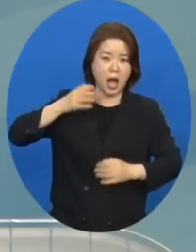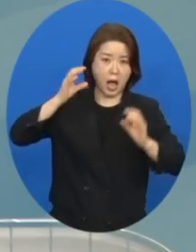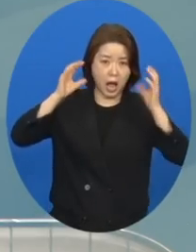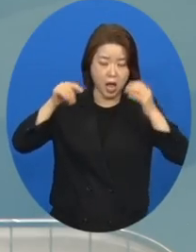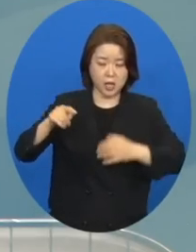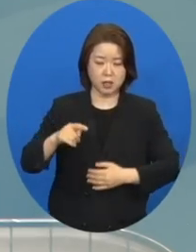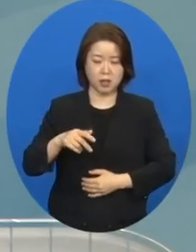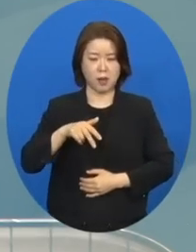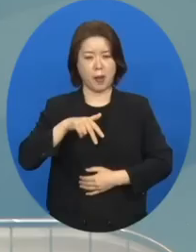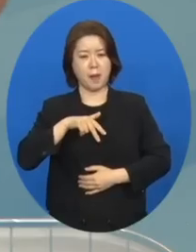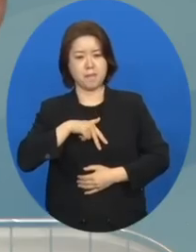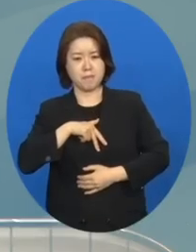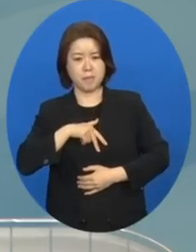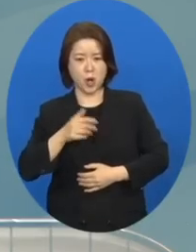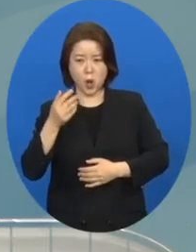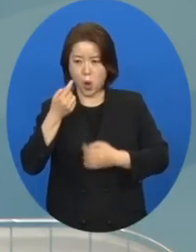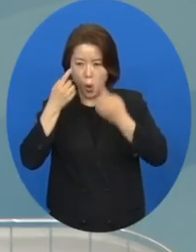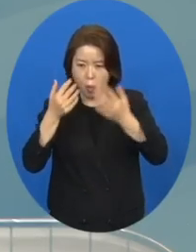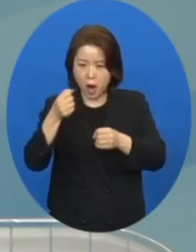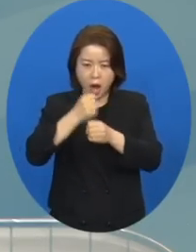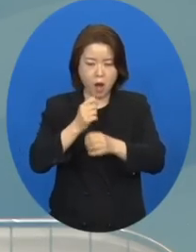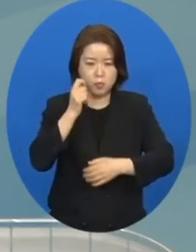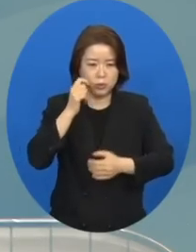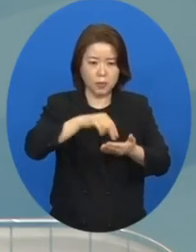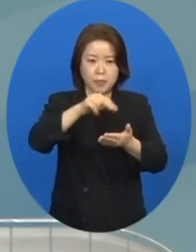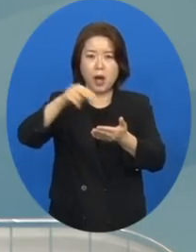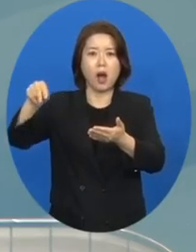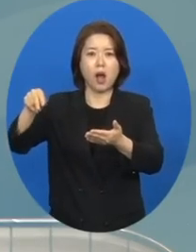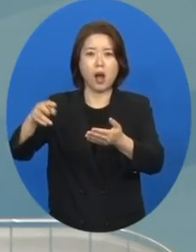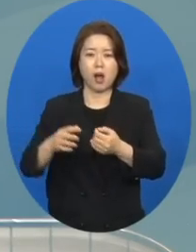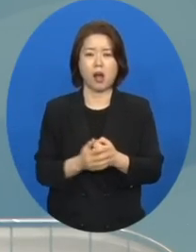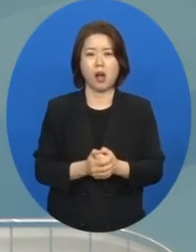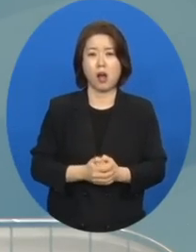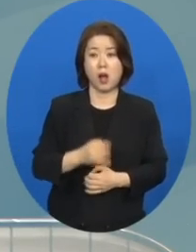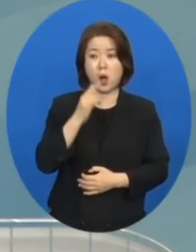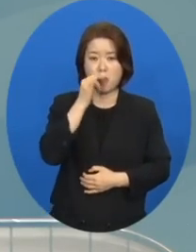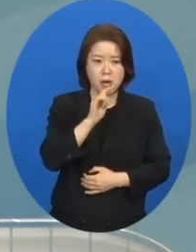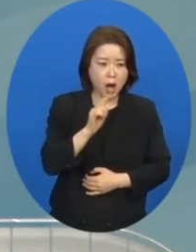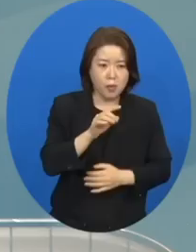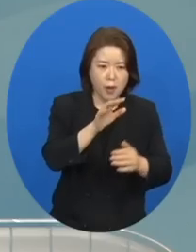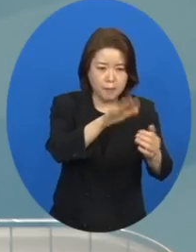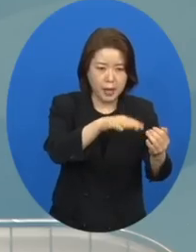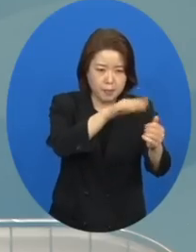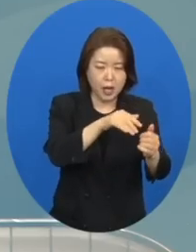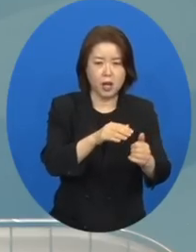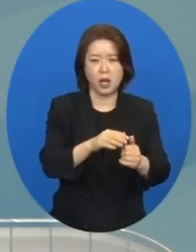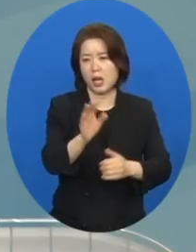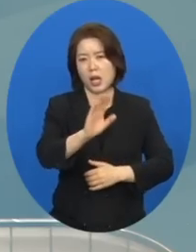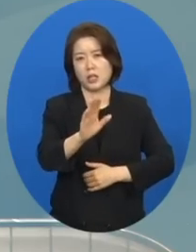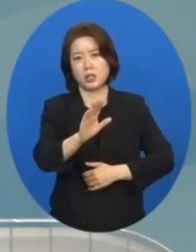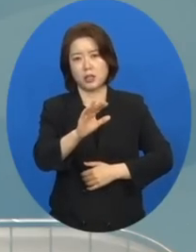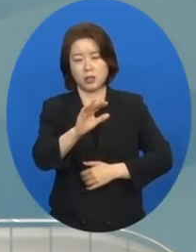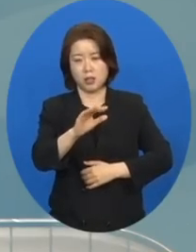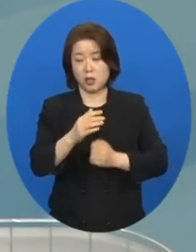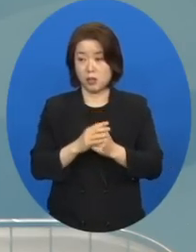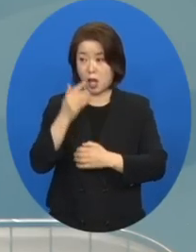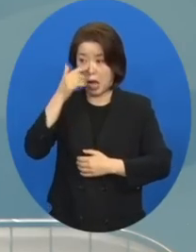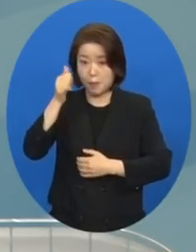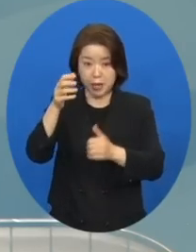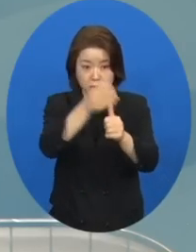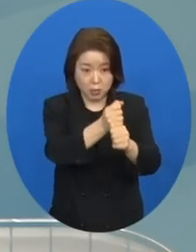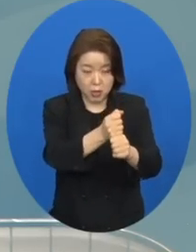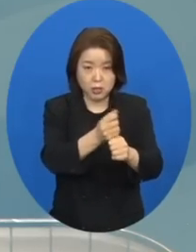정체성을 찾지 못해서 방어하는 거에요 엄마가 아무리 헬라 그래도 어떻게 잡을 수가 없어 아빠가 잡아야 되는데